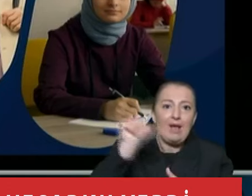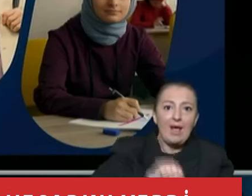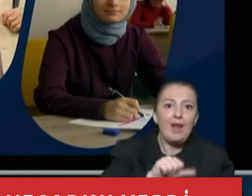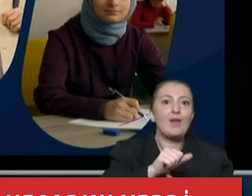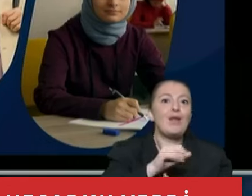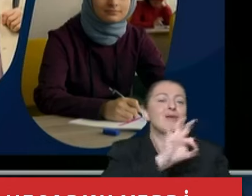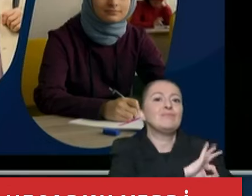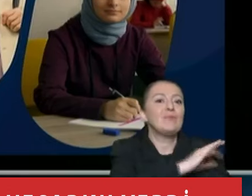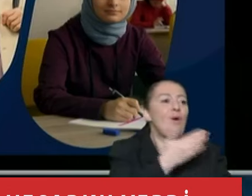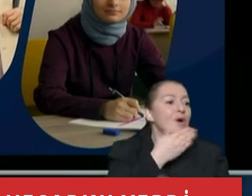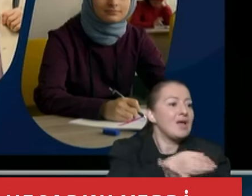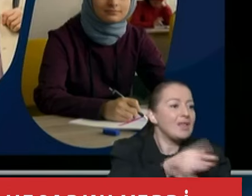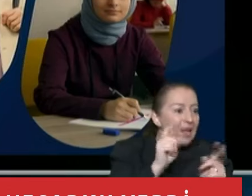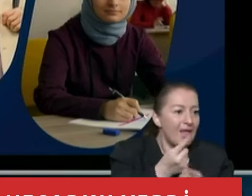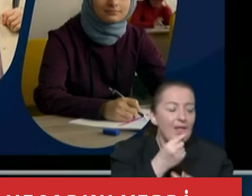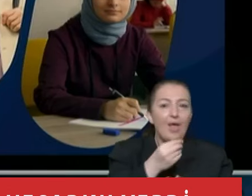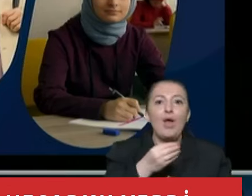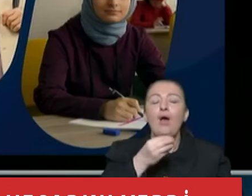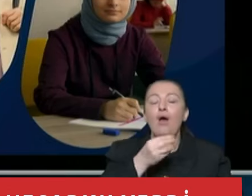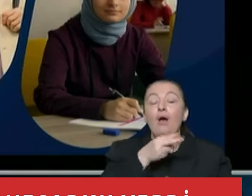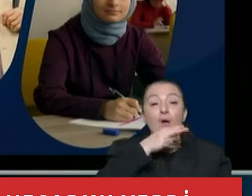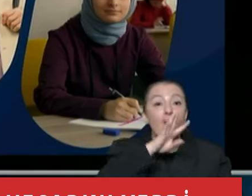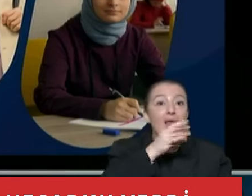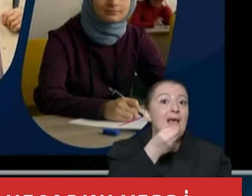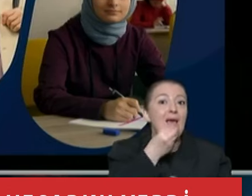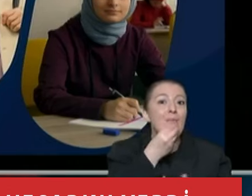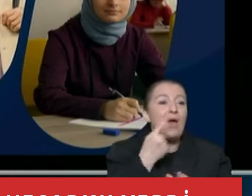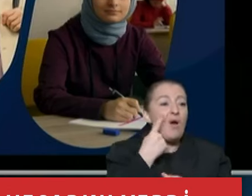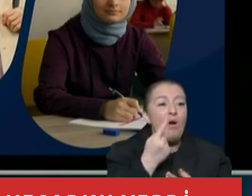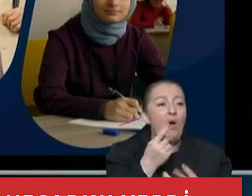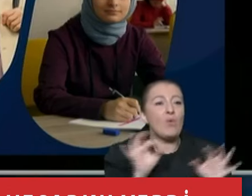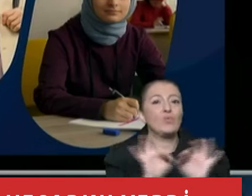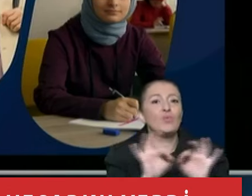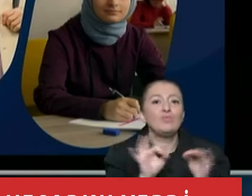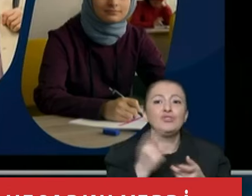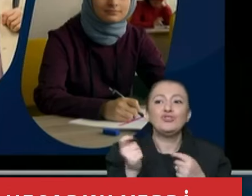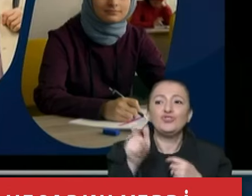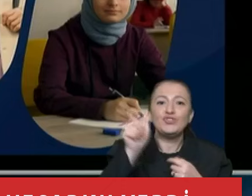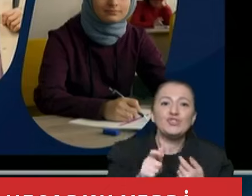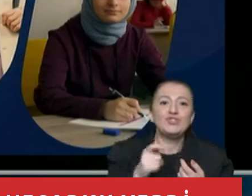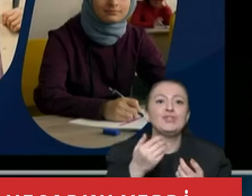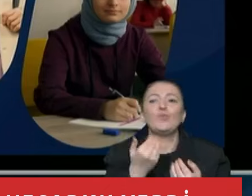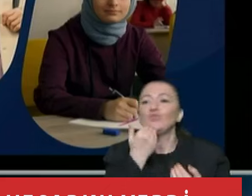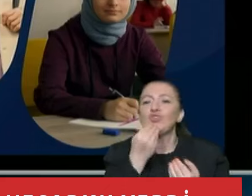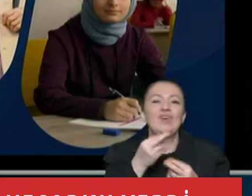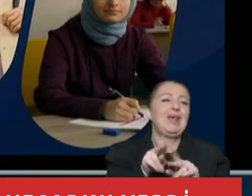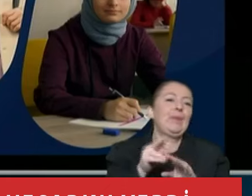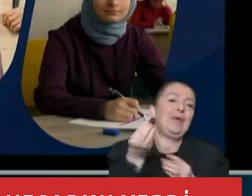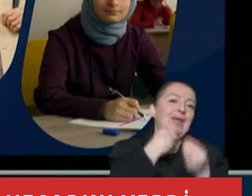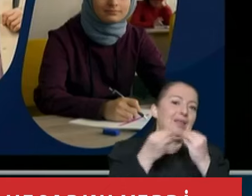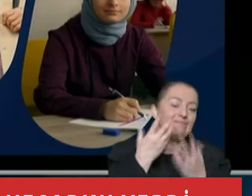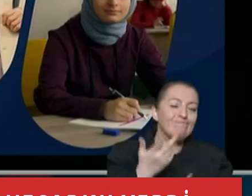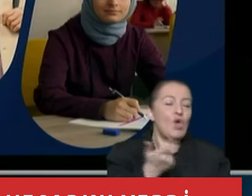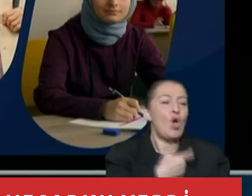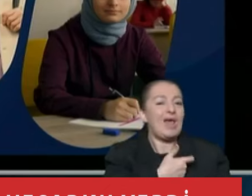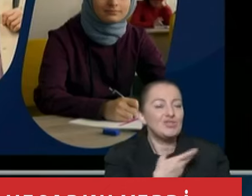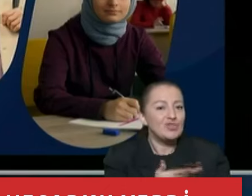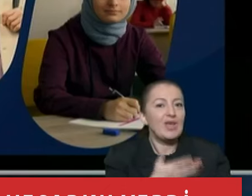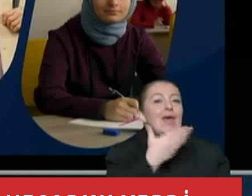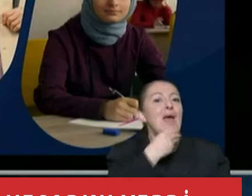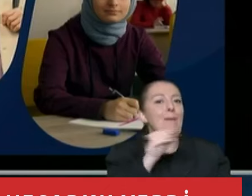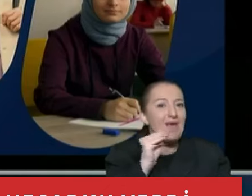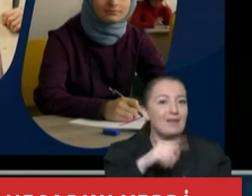öğle yemeklerini çoğu zaman geçiştirmek durumunda kalan işçilerin öğrencilerin Erin